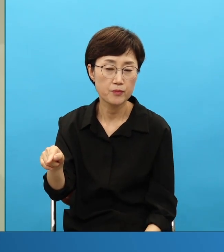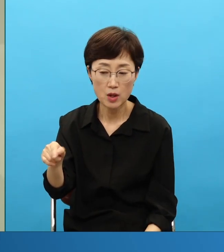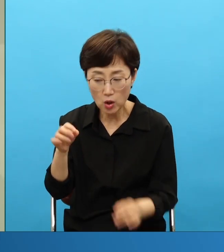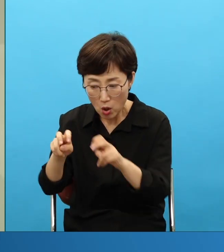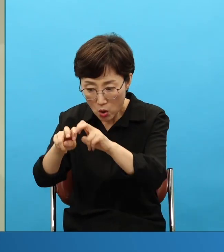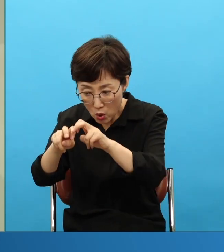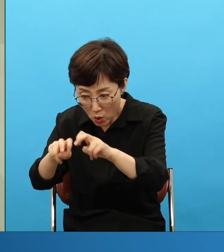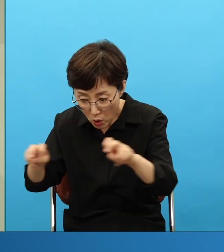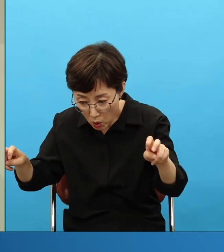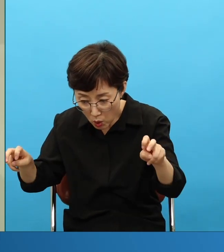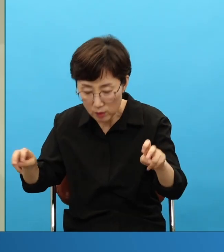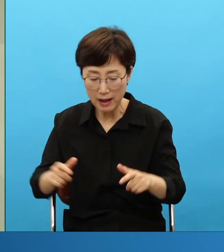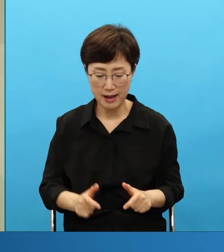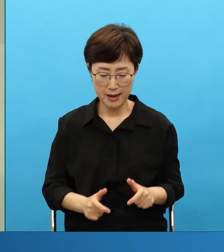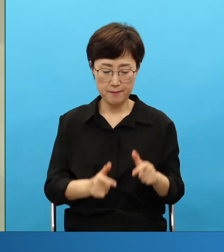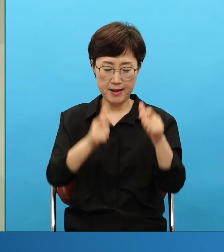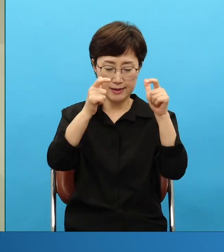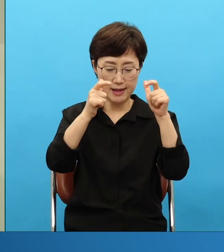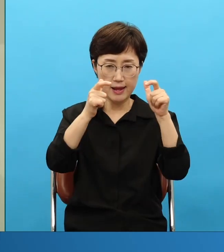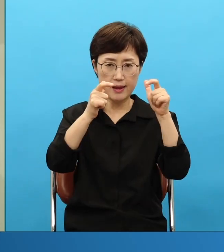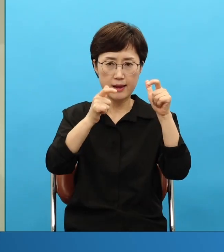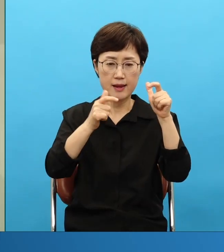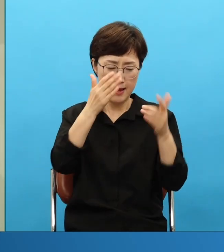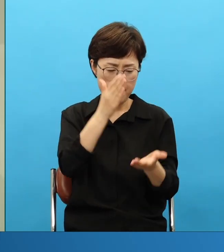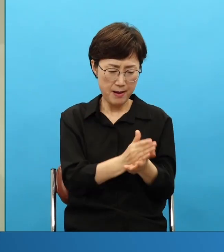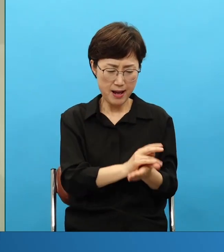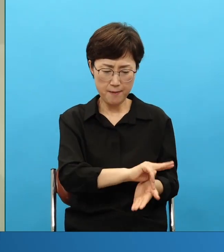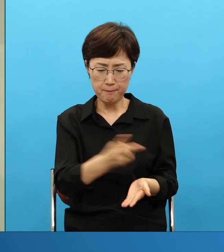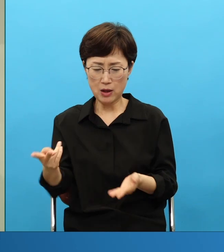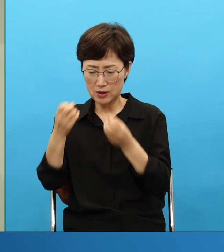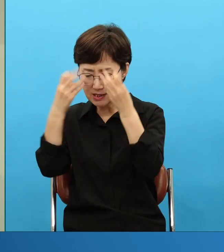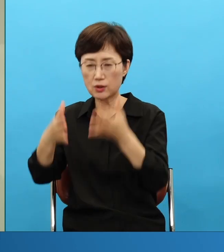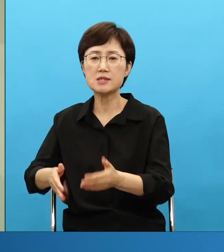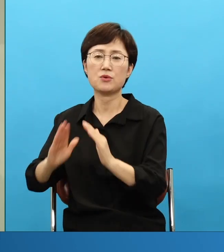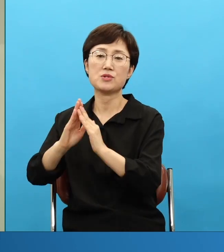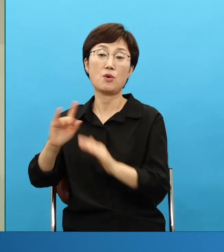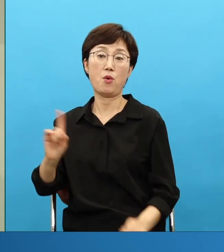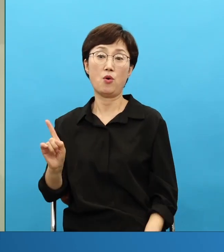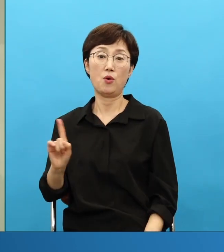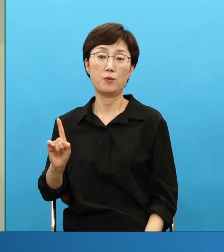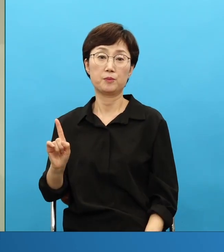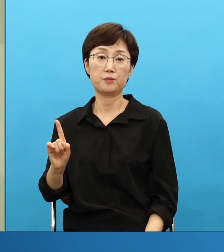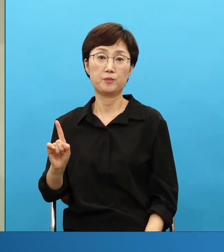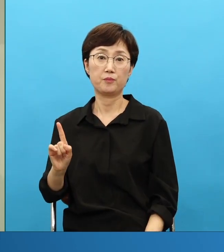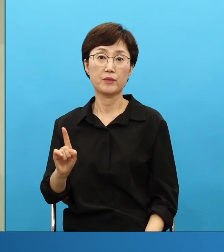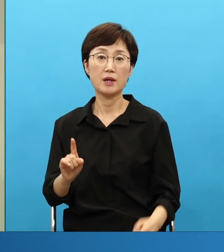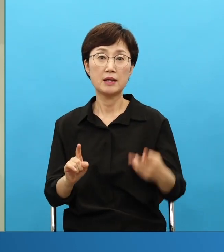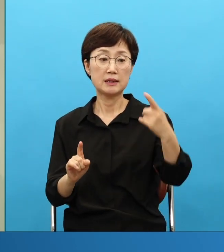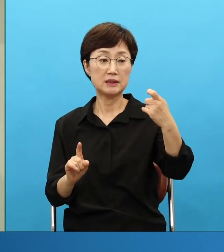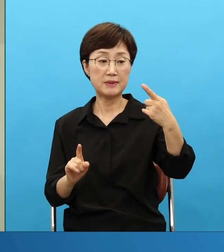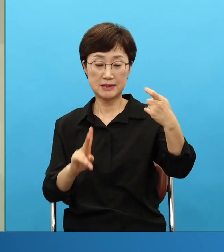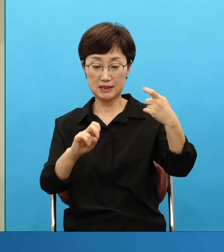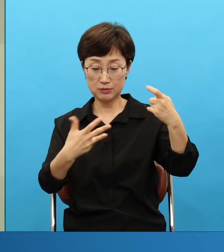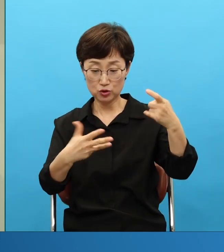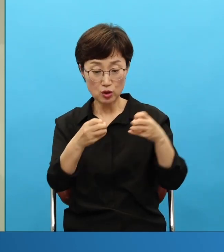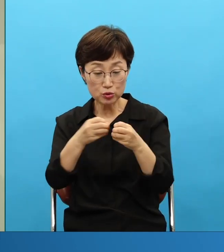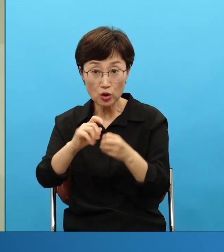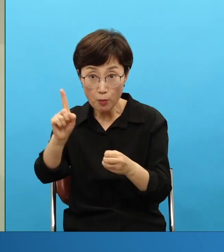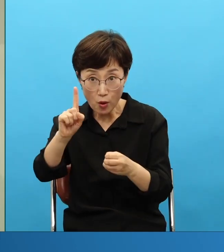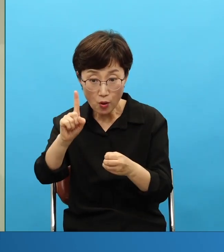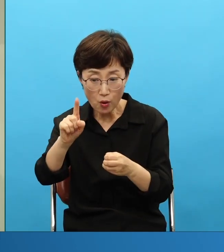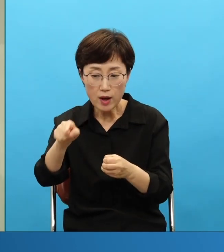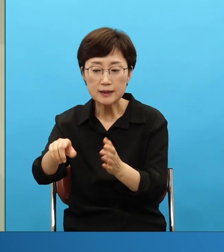And so, what partisan did they 26절에 change? 중요한 말이 나와요. Verse 26 says something very important. 비로소 사람들이